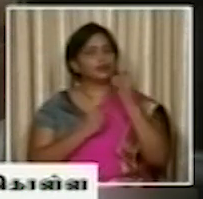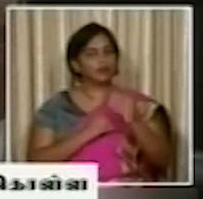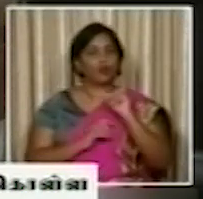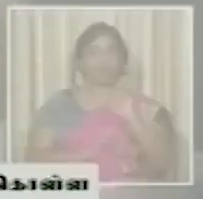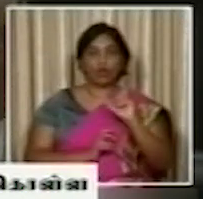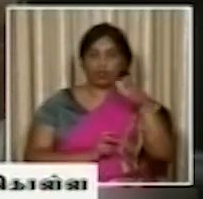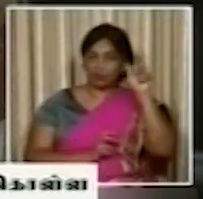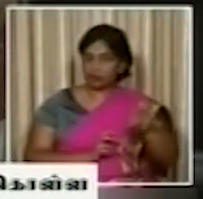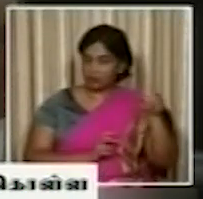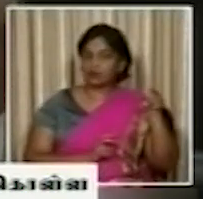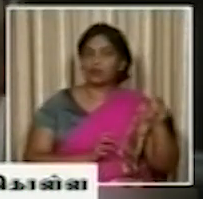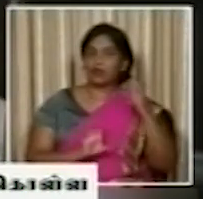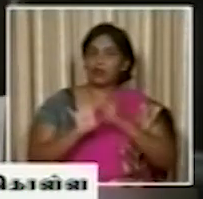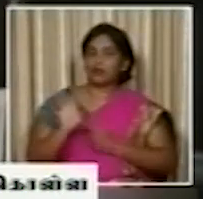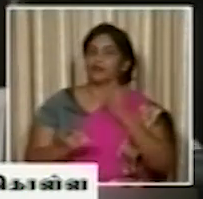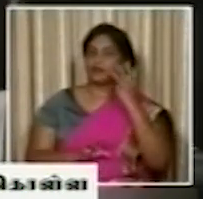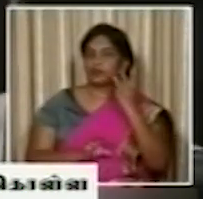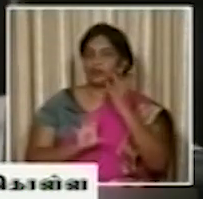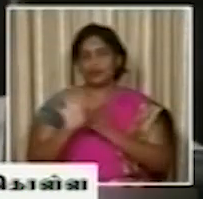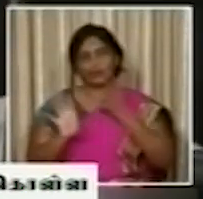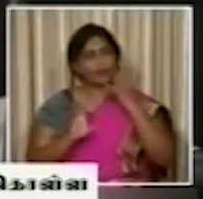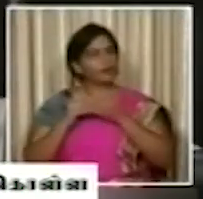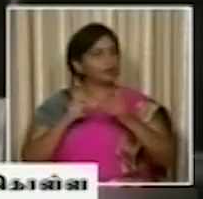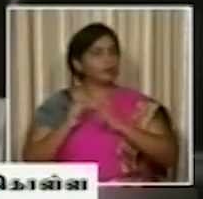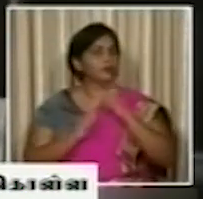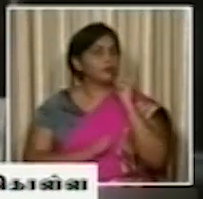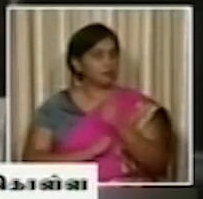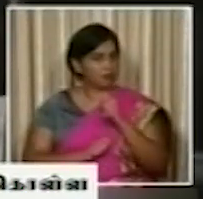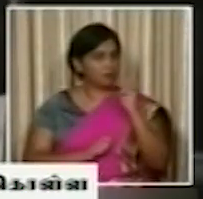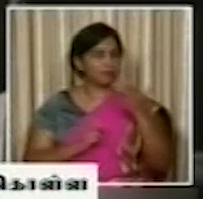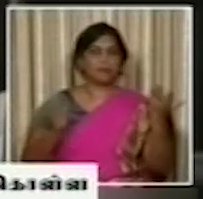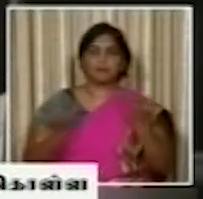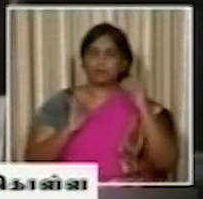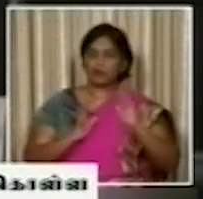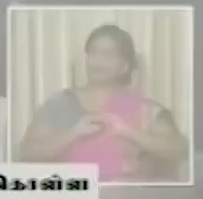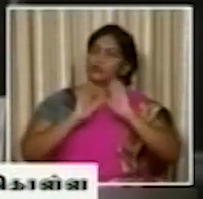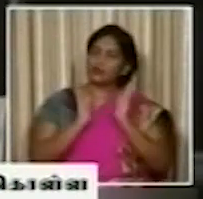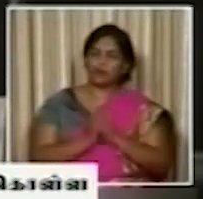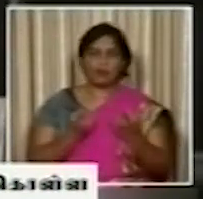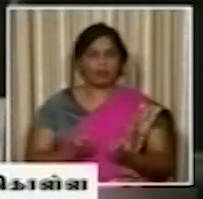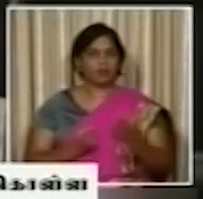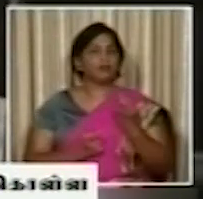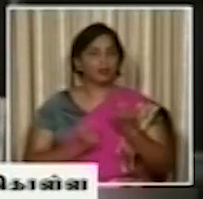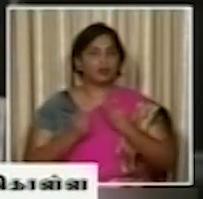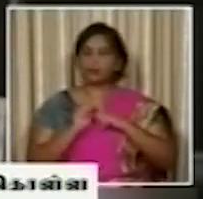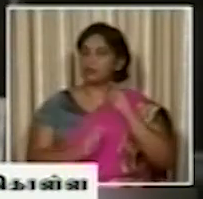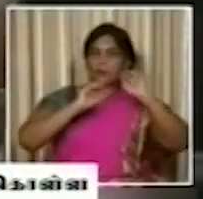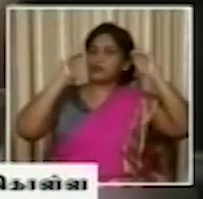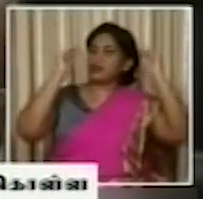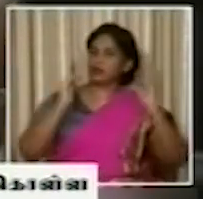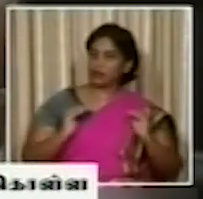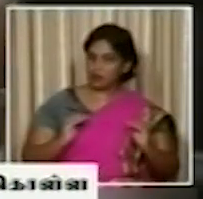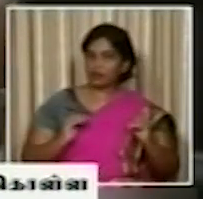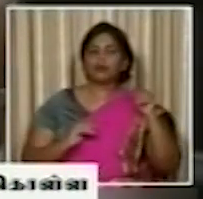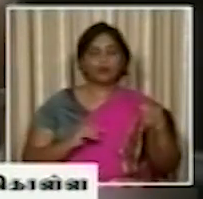சூழ்நிலையில் பூக்களை நசுக்காமல் தேன் எடுக்க முடிந்தாலும் இருளில் பயணிக்கும் போது அவ்வாறு செய்ய முடியாது. நாட்டுக்காக அந்த சவாலை நான் ஏற்றுக்கொண்டேன். தீயின்